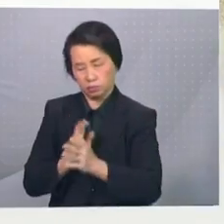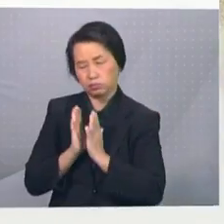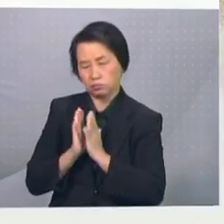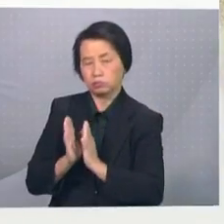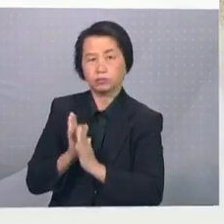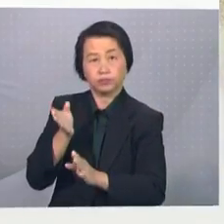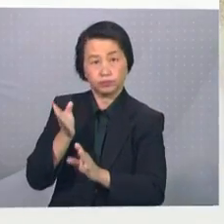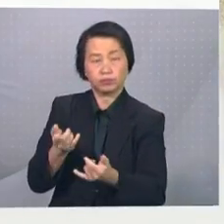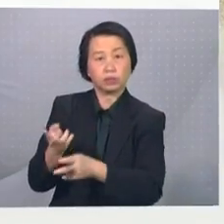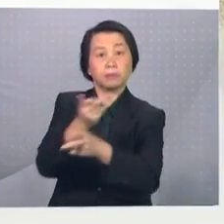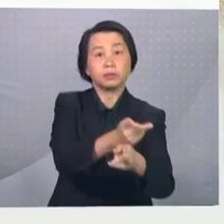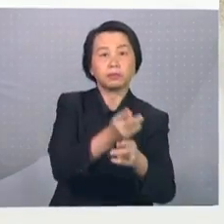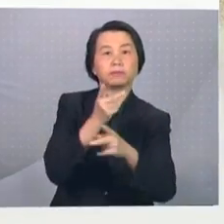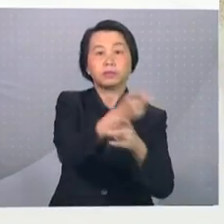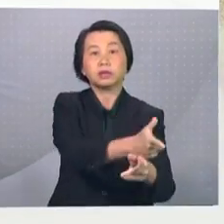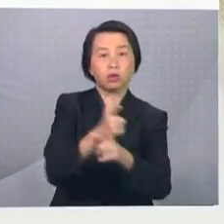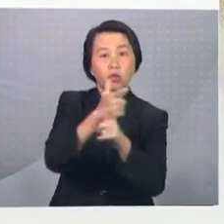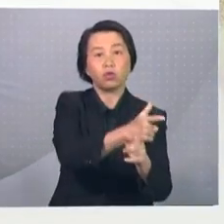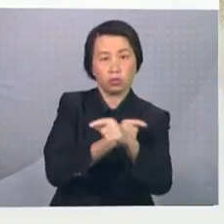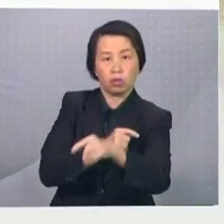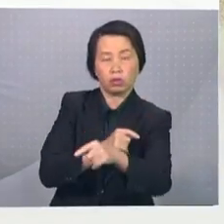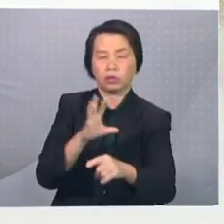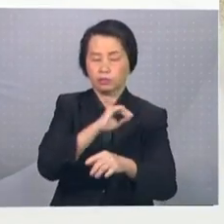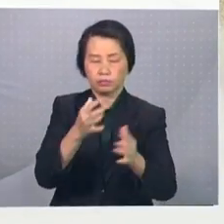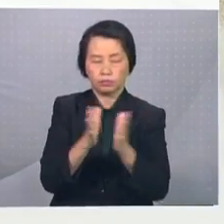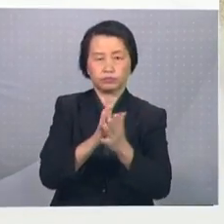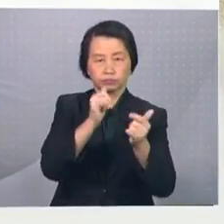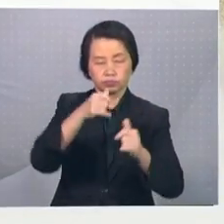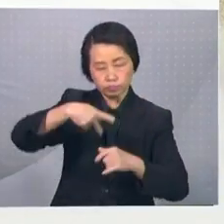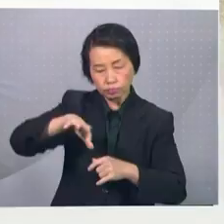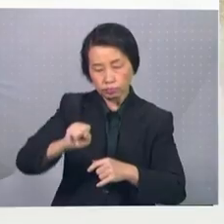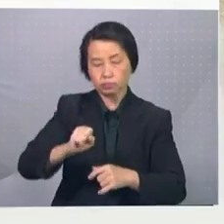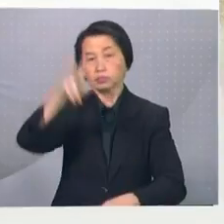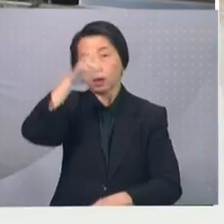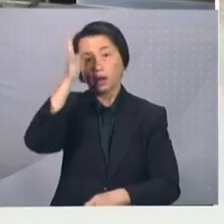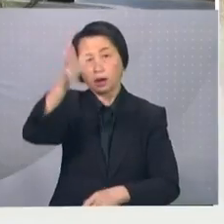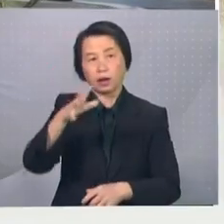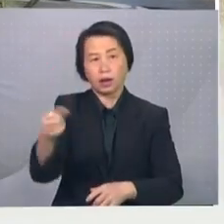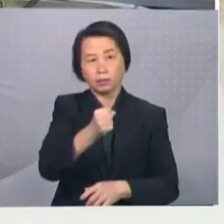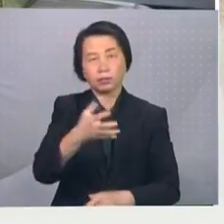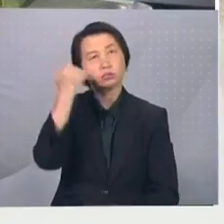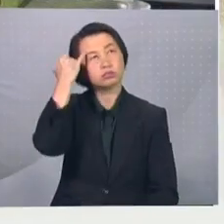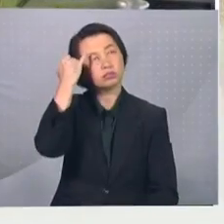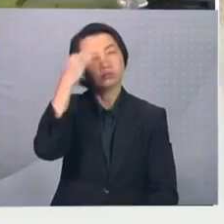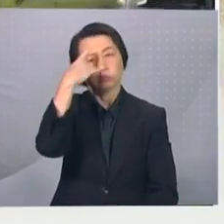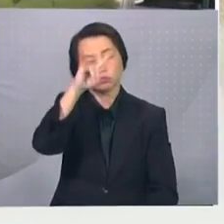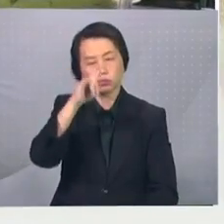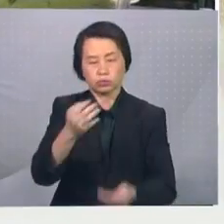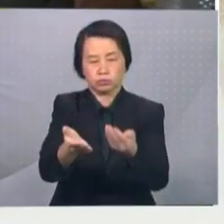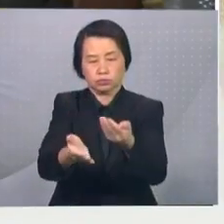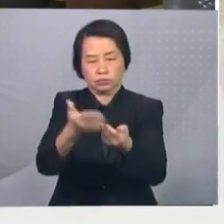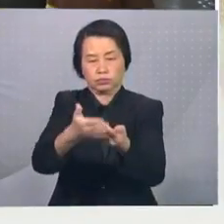Hai disamping meringankan beban keuangan pics Raja juga akan mengambil bopo inisiatif untuk